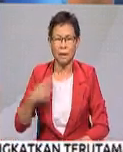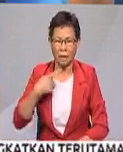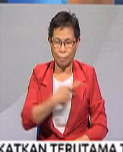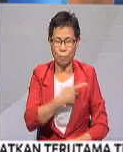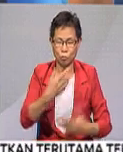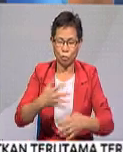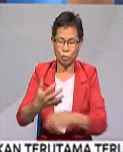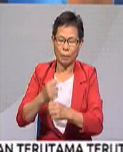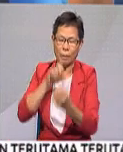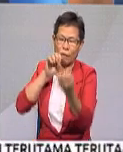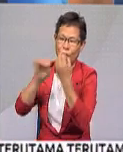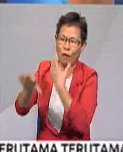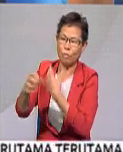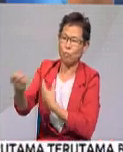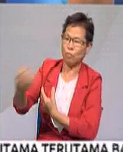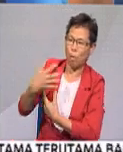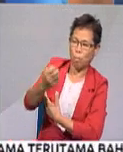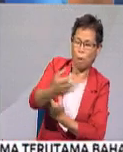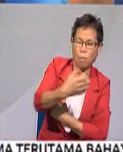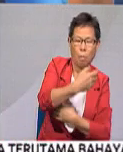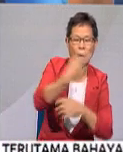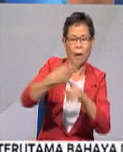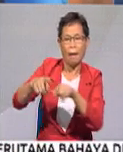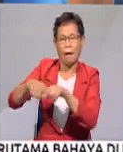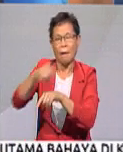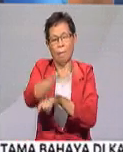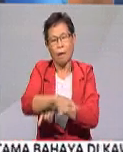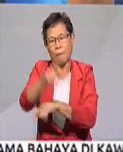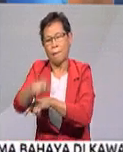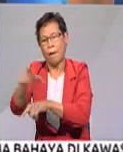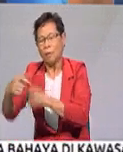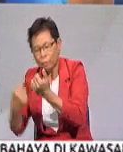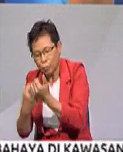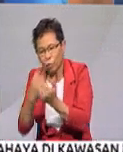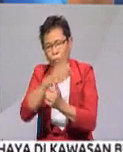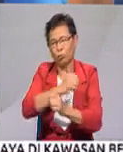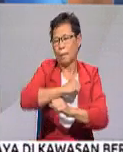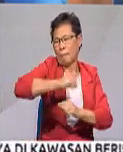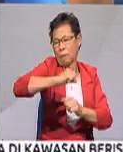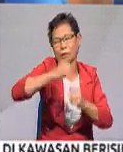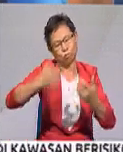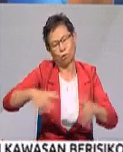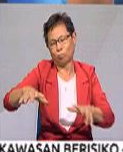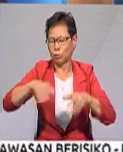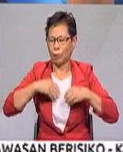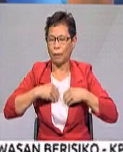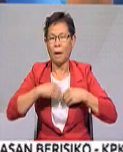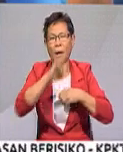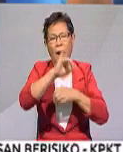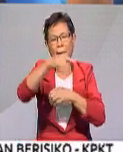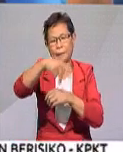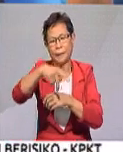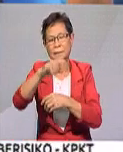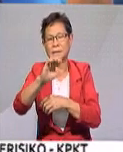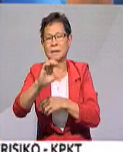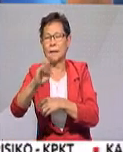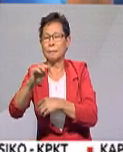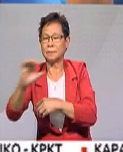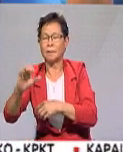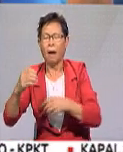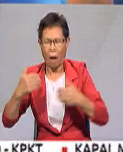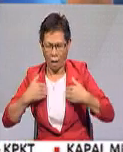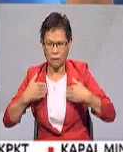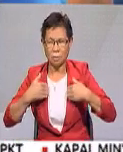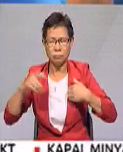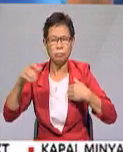pun mendapat feedback dari pelbagai pihak yang menyokong dan membantah IPCMC tersebut. Ada juga yang